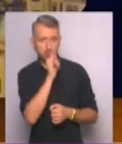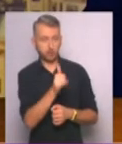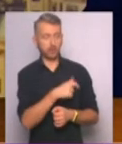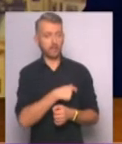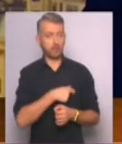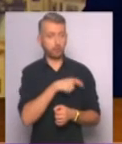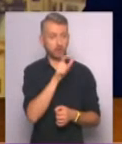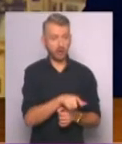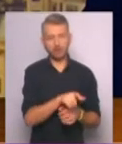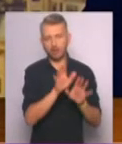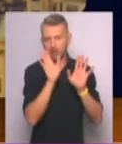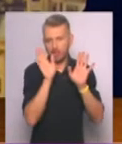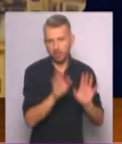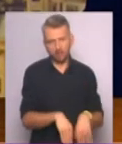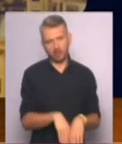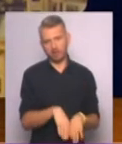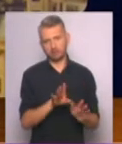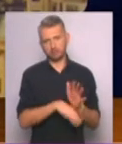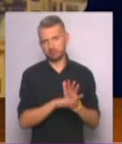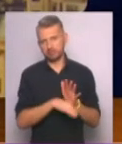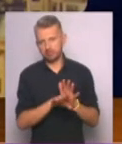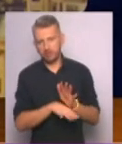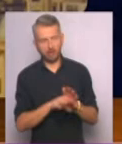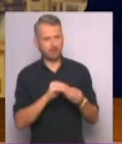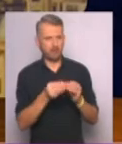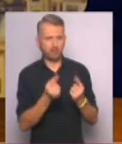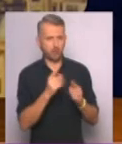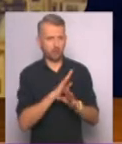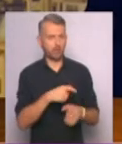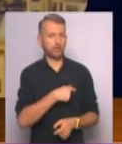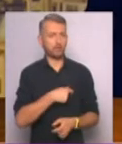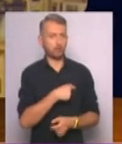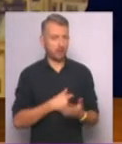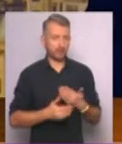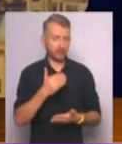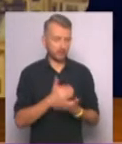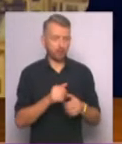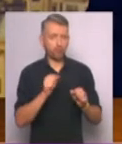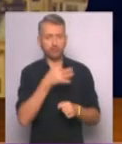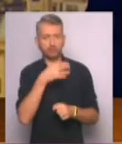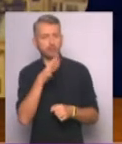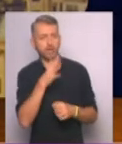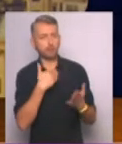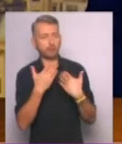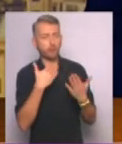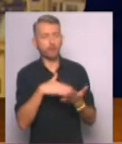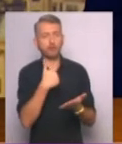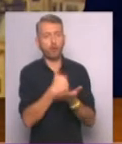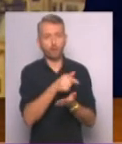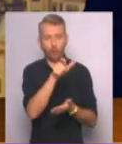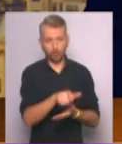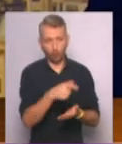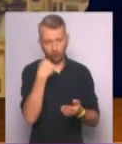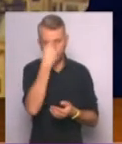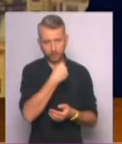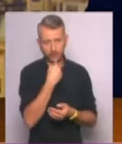є півбіди. То дійсно невелика проблема. Депутат в кінці кінців може, коли хоче, поспілкуватися з головою особисто.